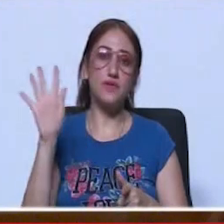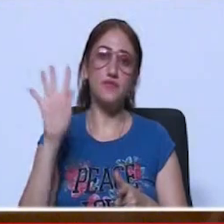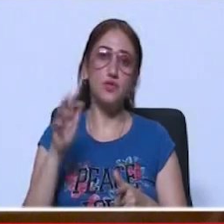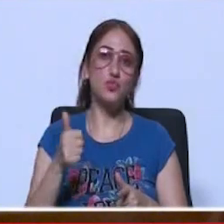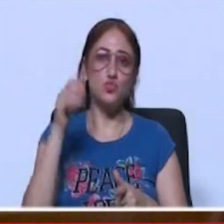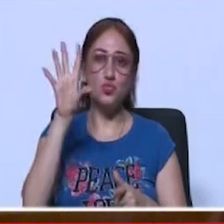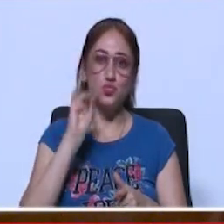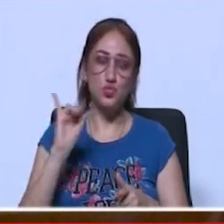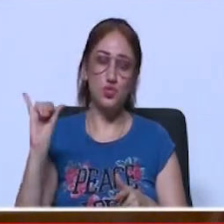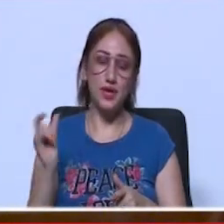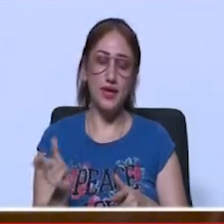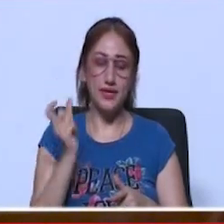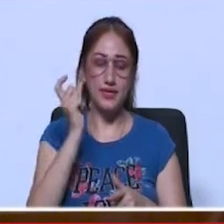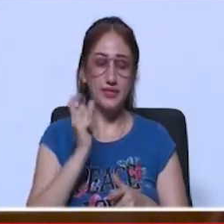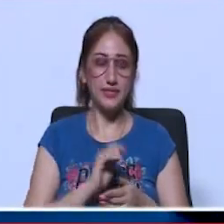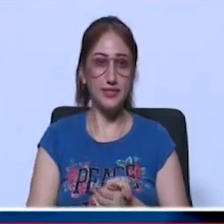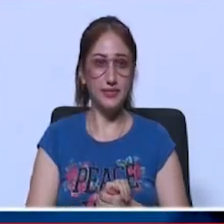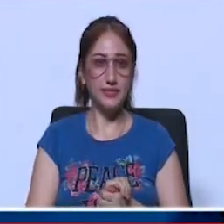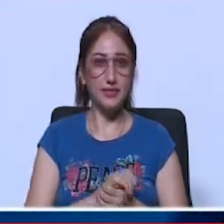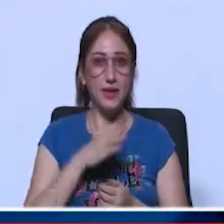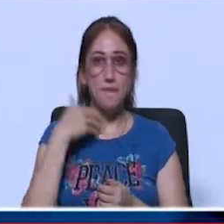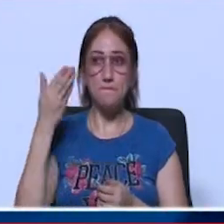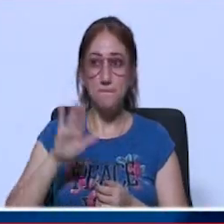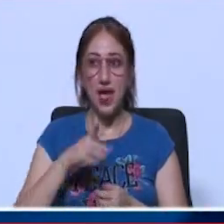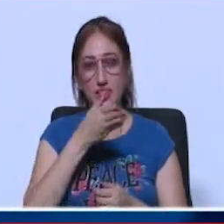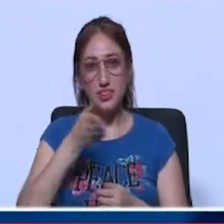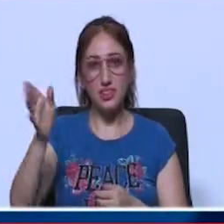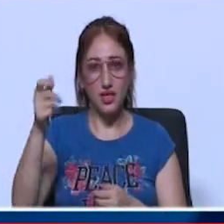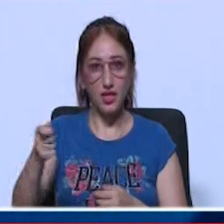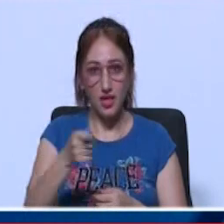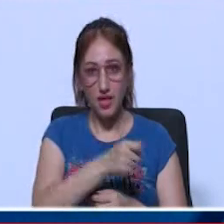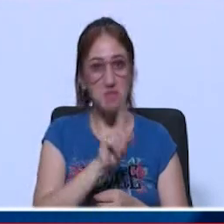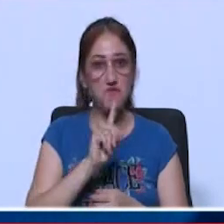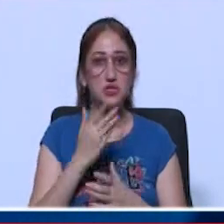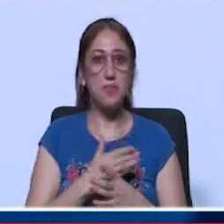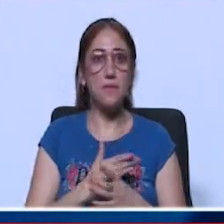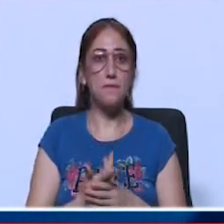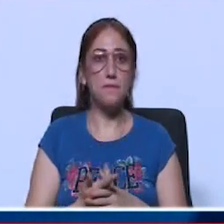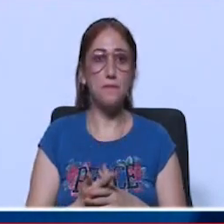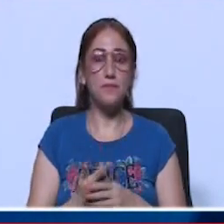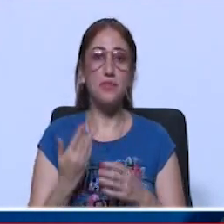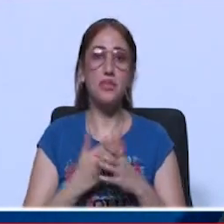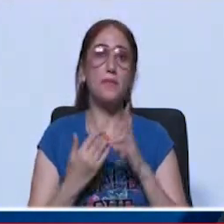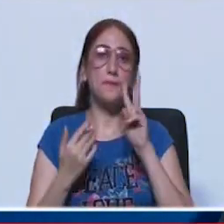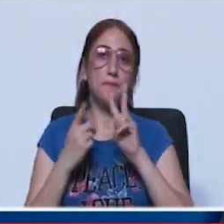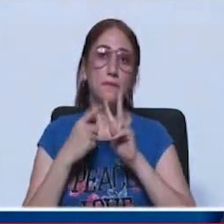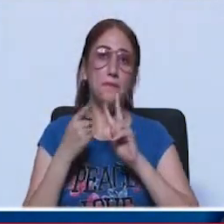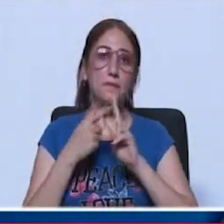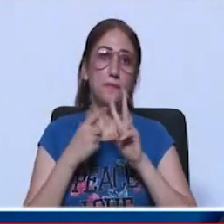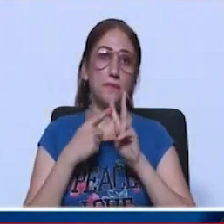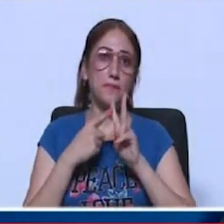عادي جدا بس انا قر ليه محددتش جنازته لما توفى لا انا ما كنتش بص كان في حاجتين ام